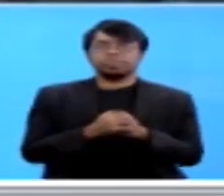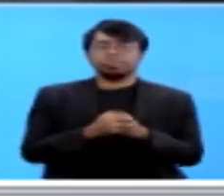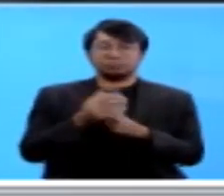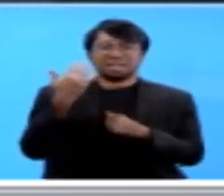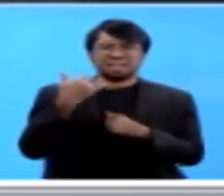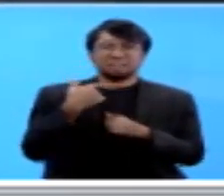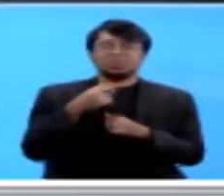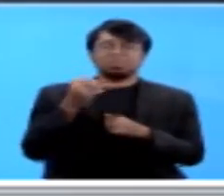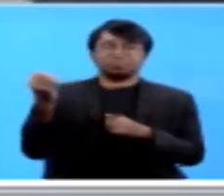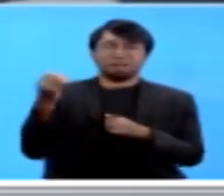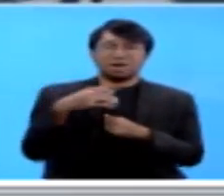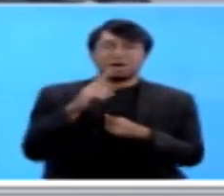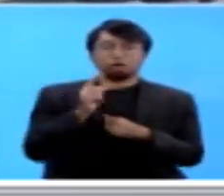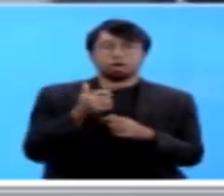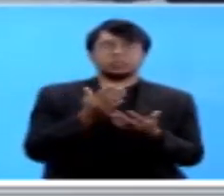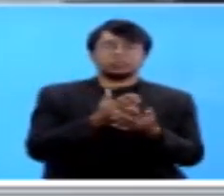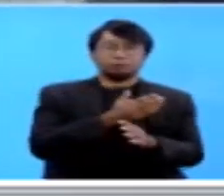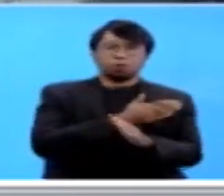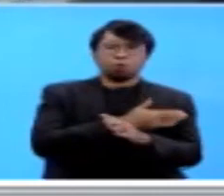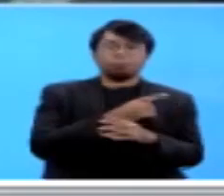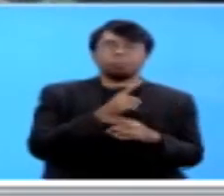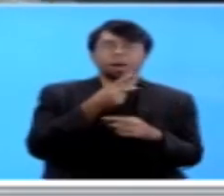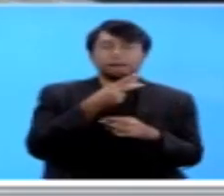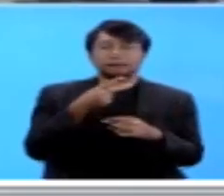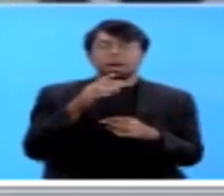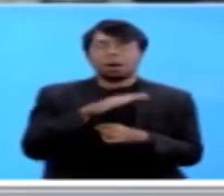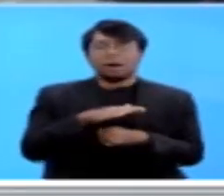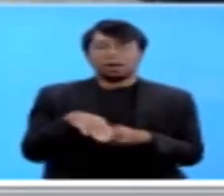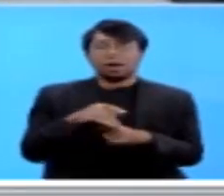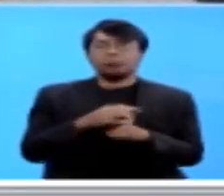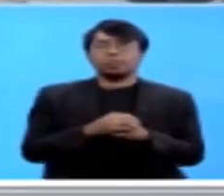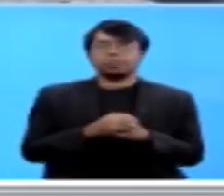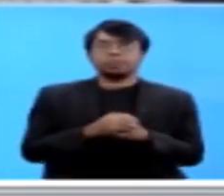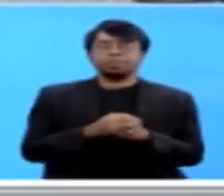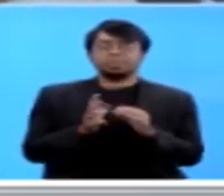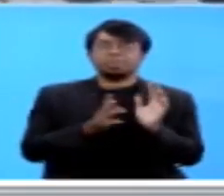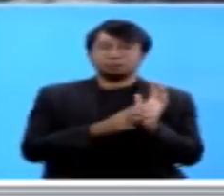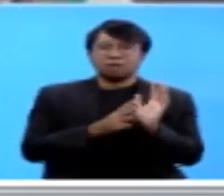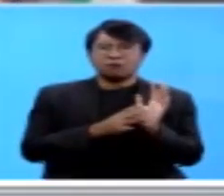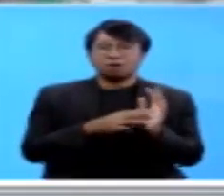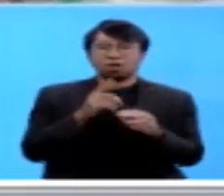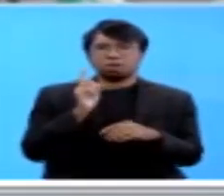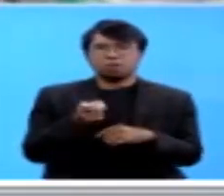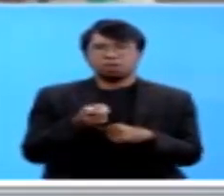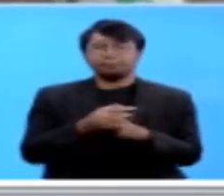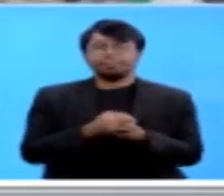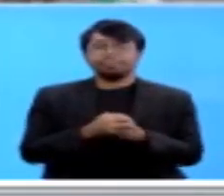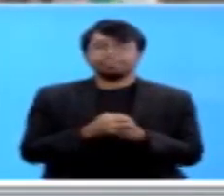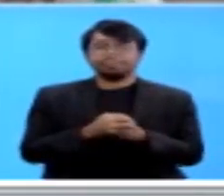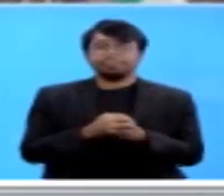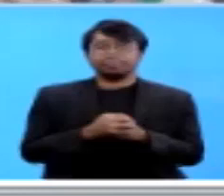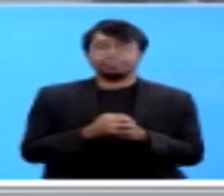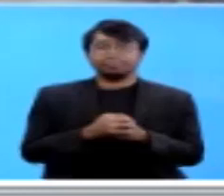terus dan lain-lain, itu menunjukkan bahwa anak ini tampaknya punya masalah sama sang guru gitu ya. Yang kedua, kalau